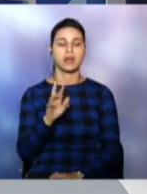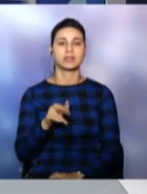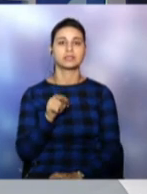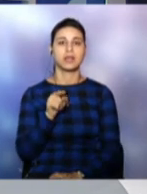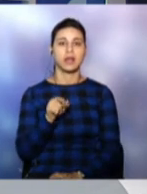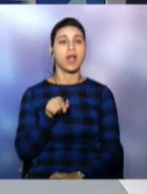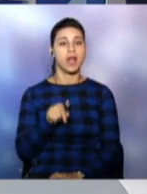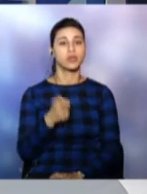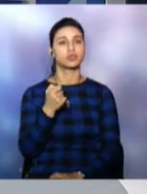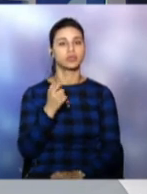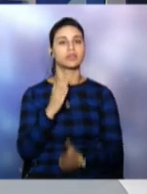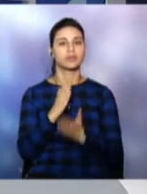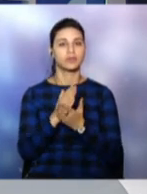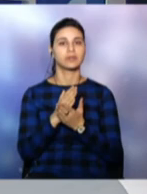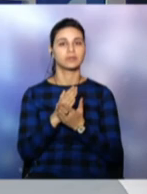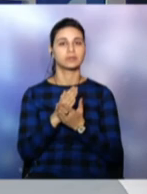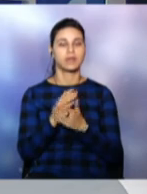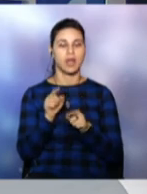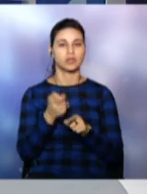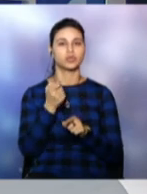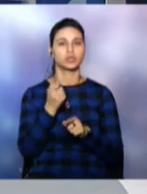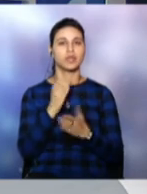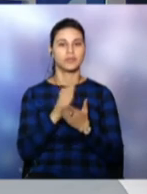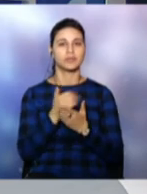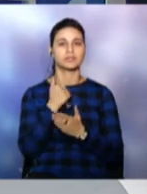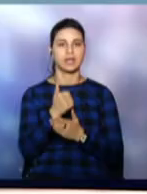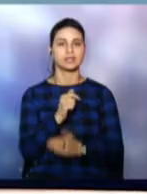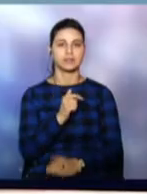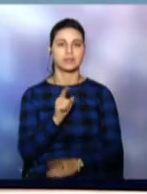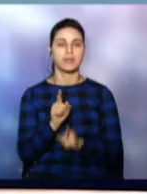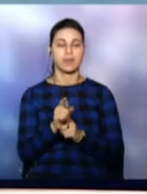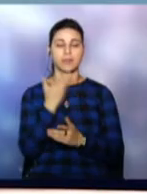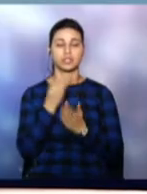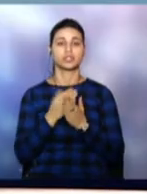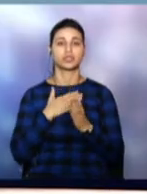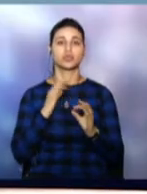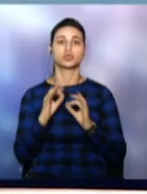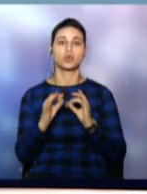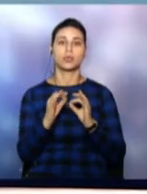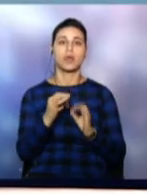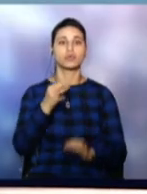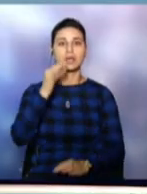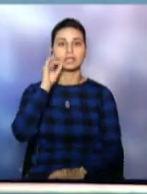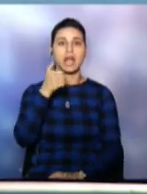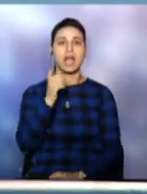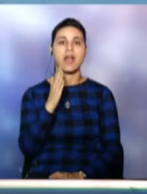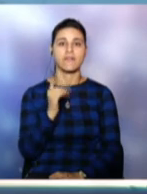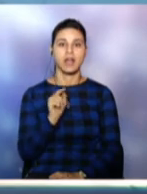ძირითადად თვალთ არ უარყოფითია. ცოტა მაინც დადებით. აქ ჩვენ შეგვიძლია ვთქვა, რომ თუ ჩვენ ზომიერად მივიღებთ